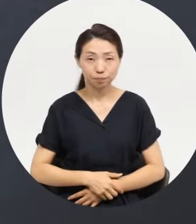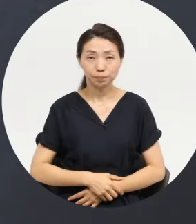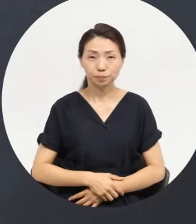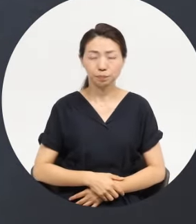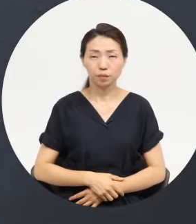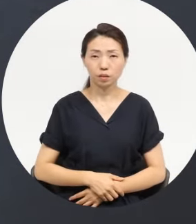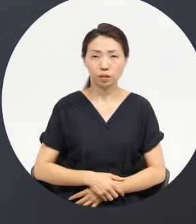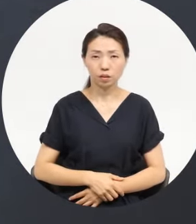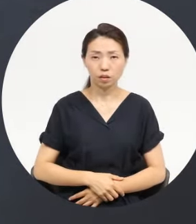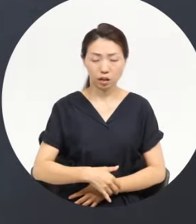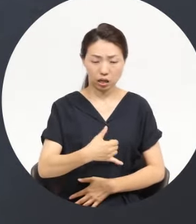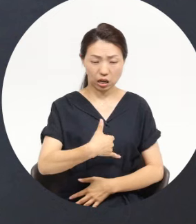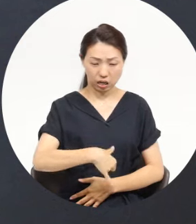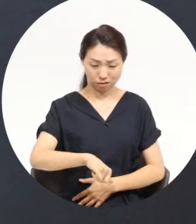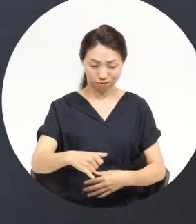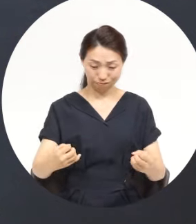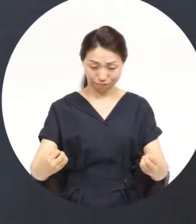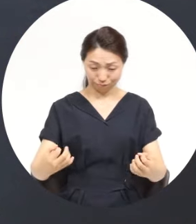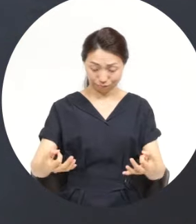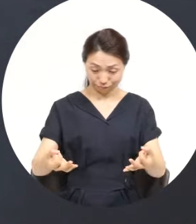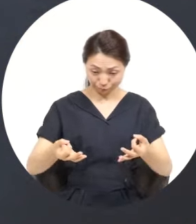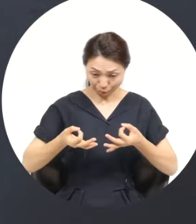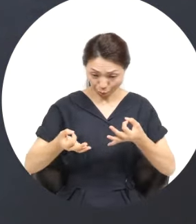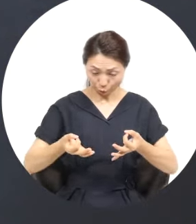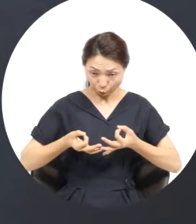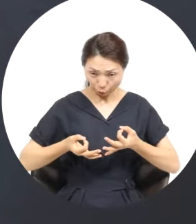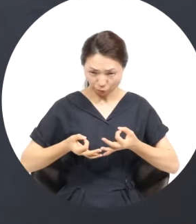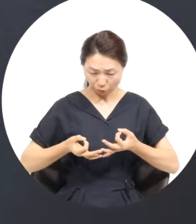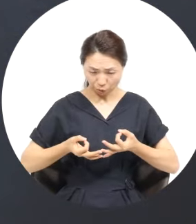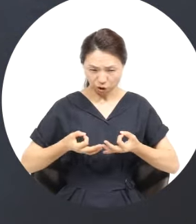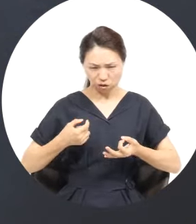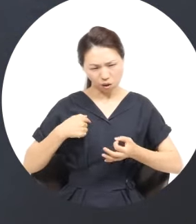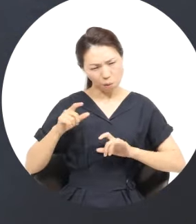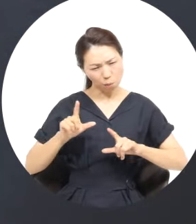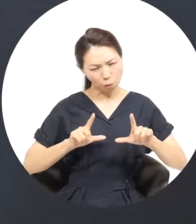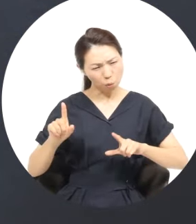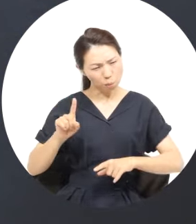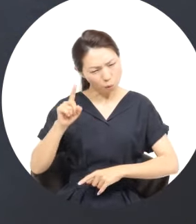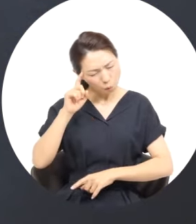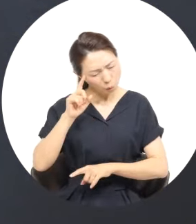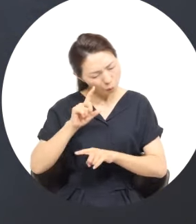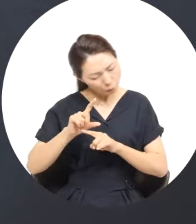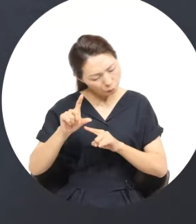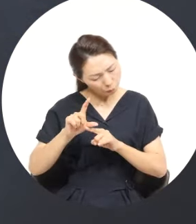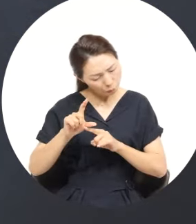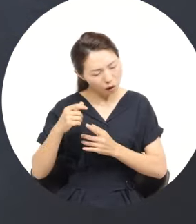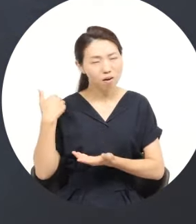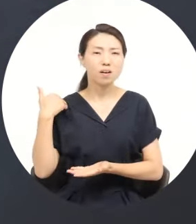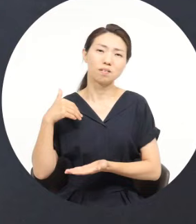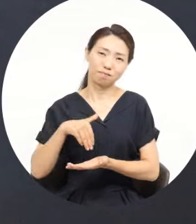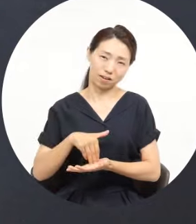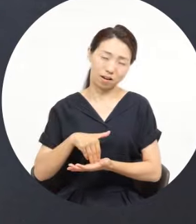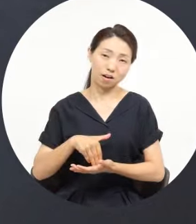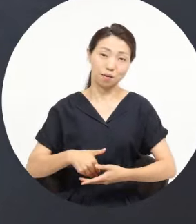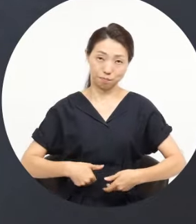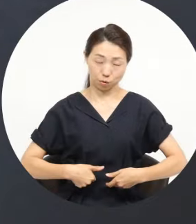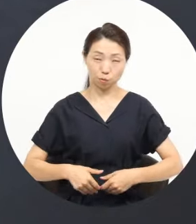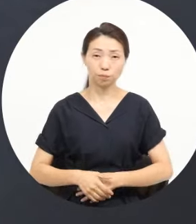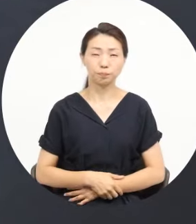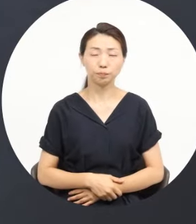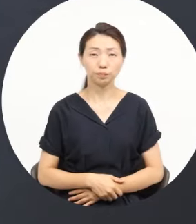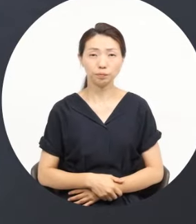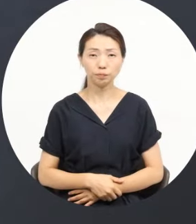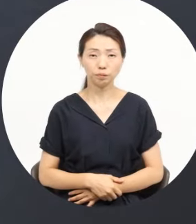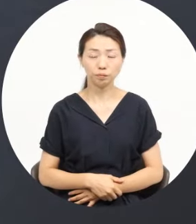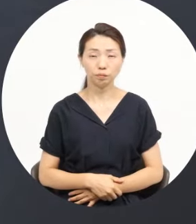아이들이 나를 본다면 내가 어떤 모습으로 걔들 눈에 비치겠느냐 이거를 깊이 뉘우쳐서 앞으로